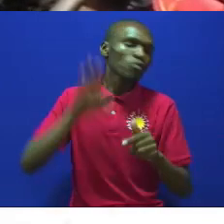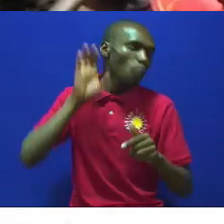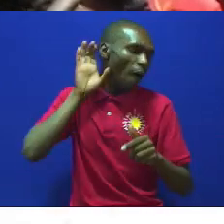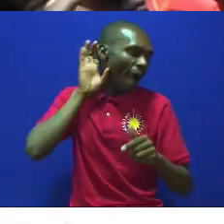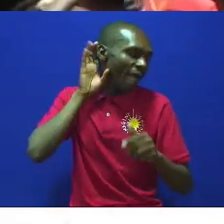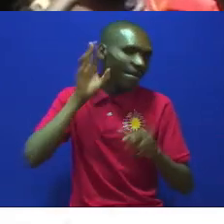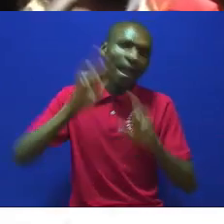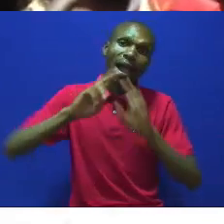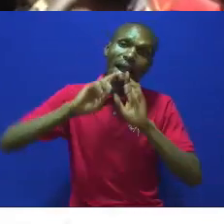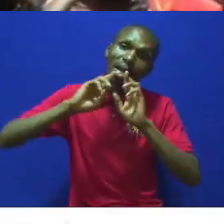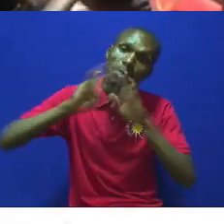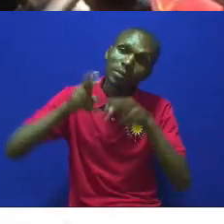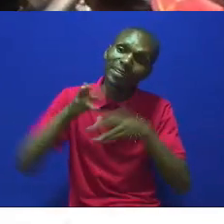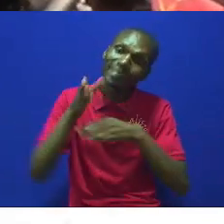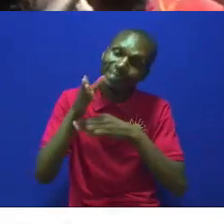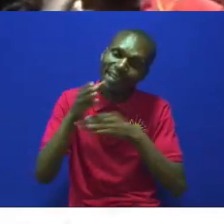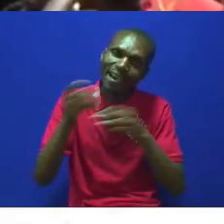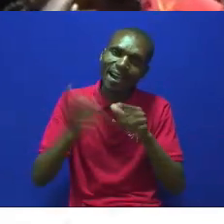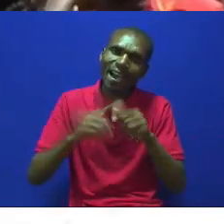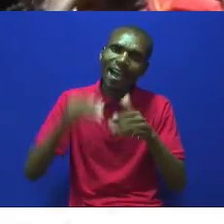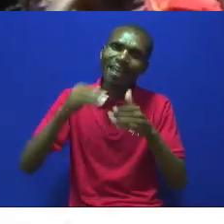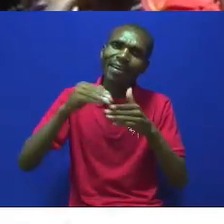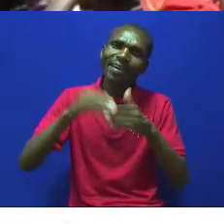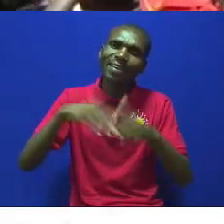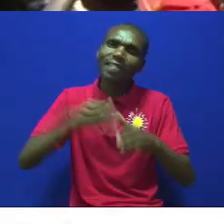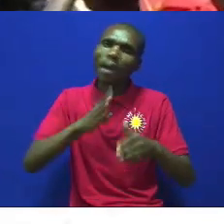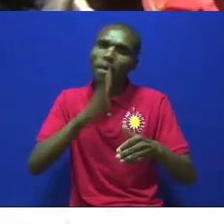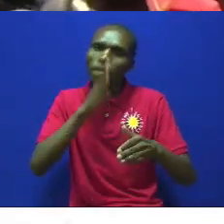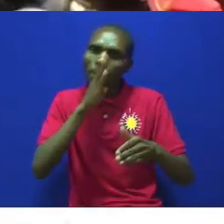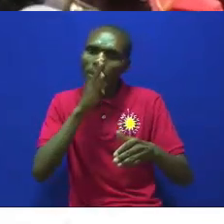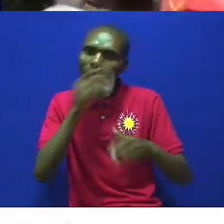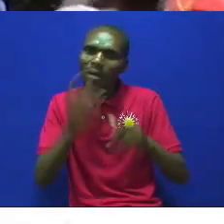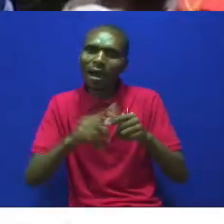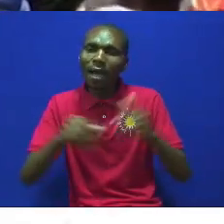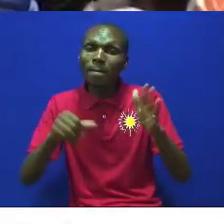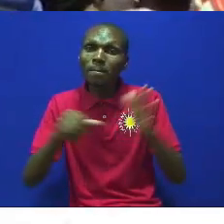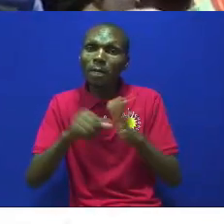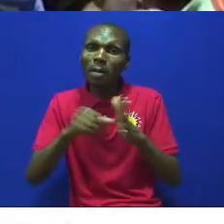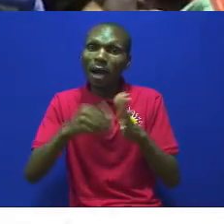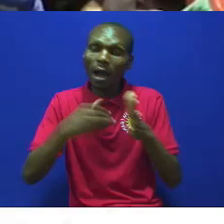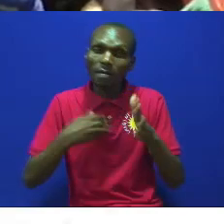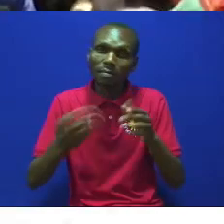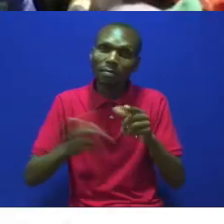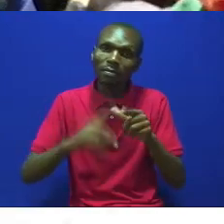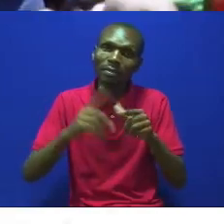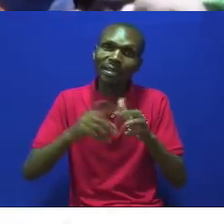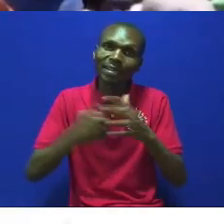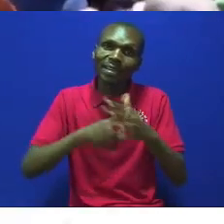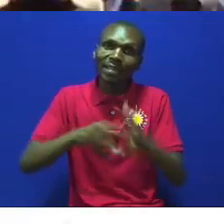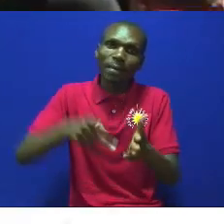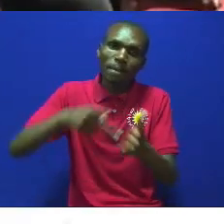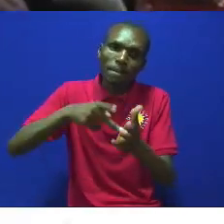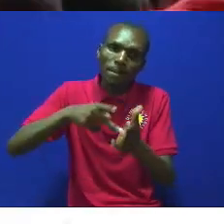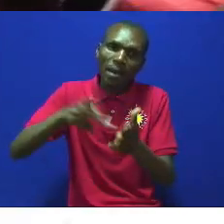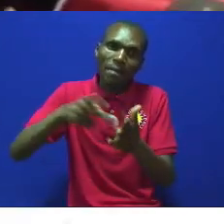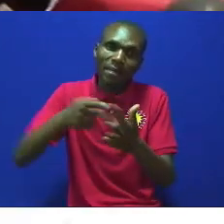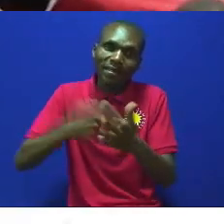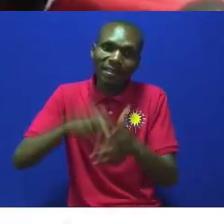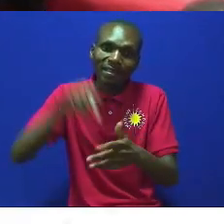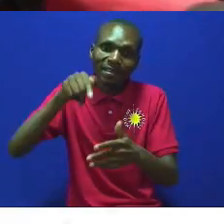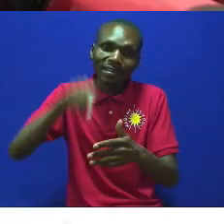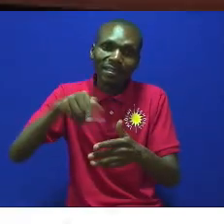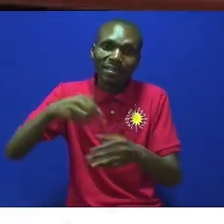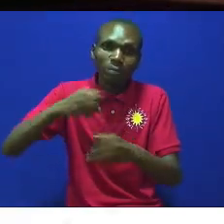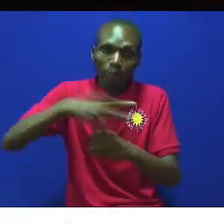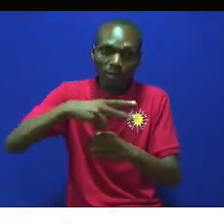nikitangaza kule bunge ya kwamba ile madeni ilikuwa inatusumbua. Tunaanza kulipa kuanzia hii